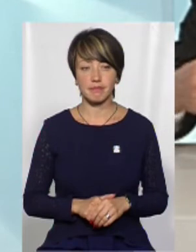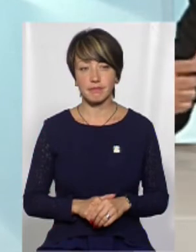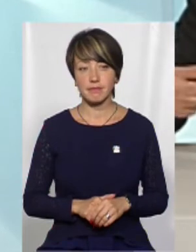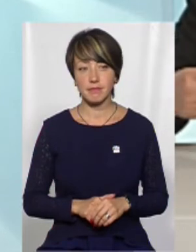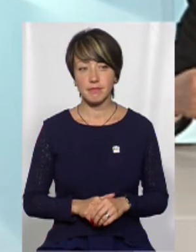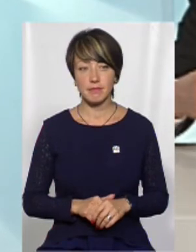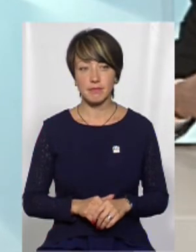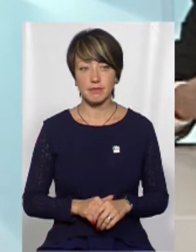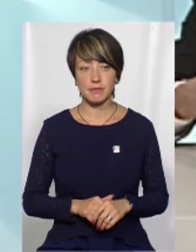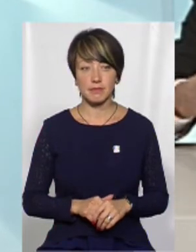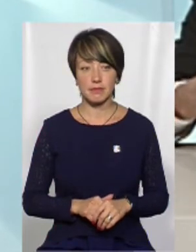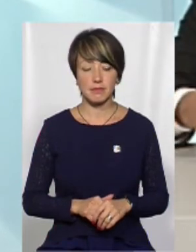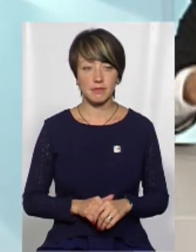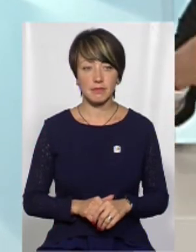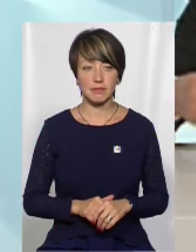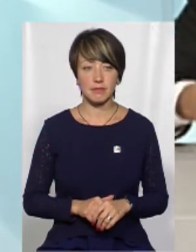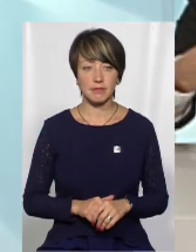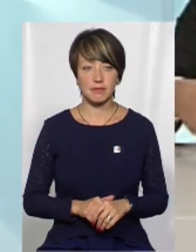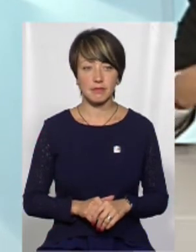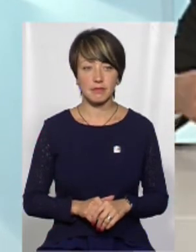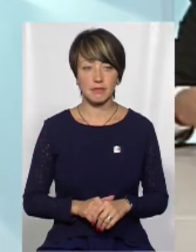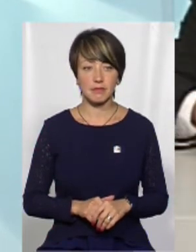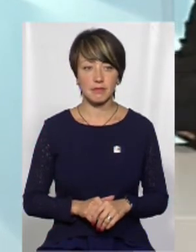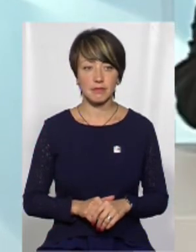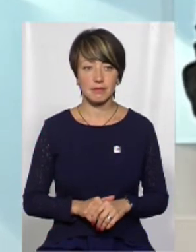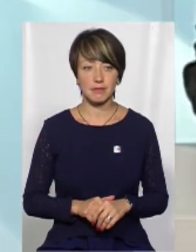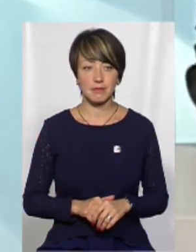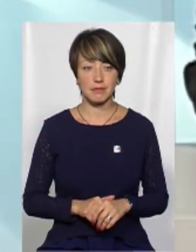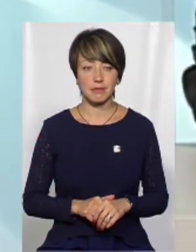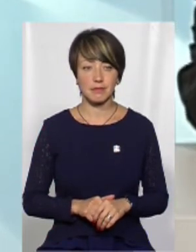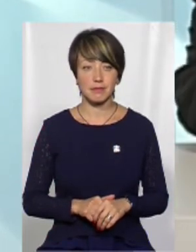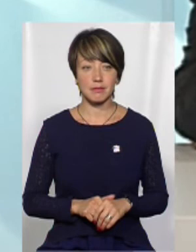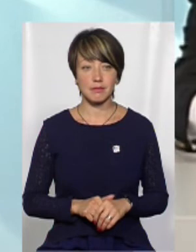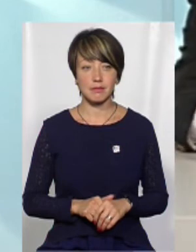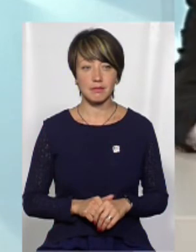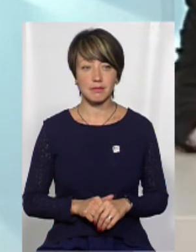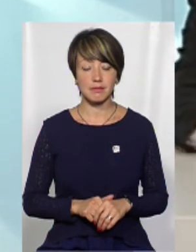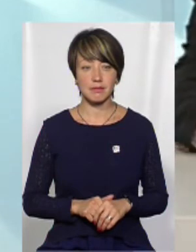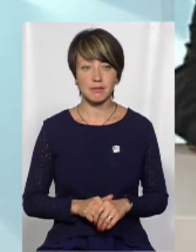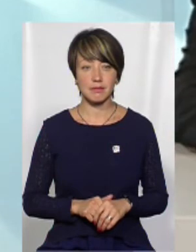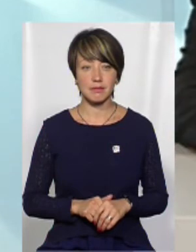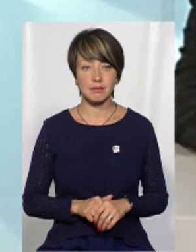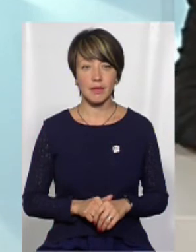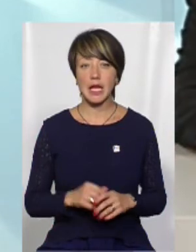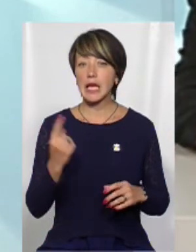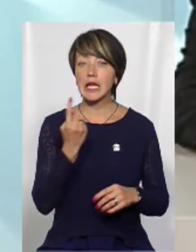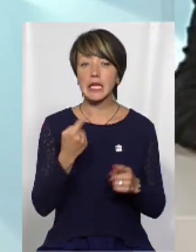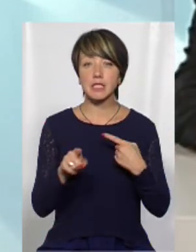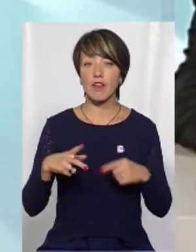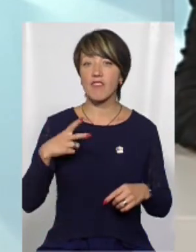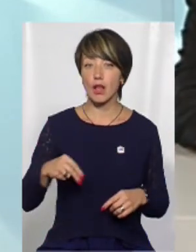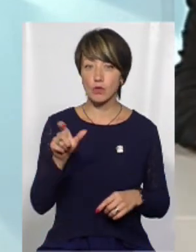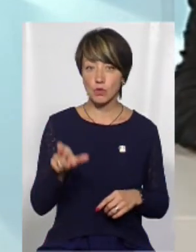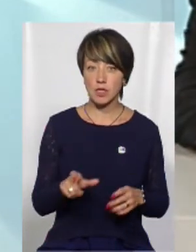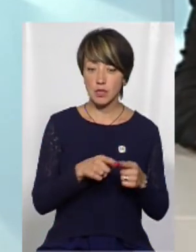différence c'est qu'un français va s'acheter 5 pulls ou 10 pulls dans la saison, qu'un ukrainien va s'en acheter 2. Voilà. Єдина різниця те, що француз